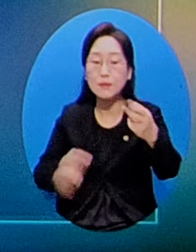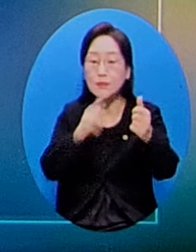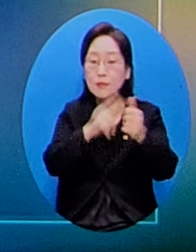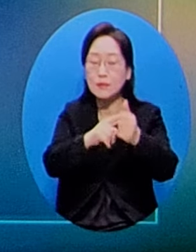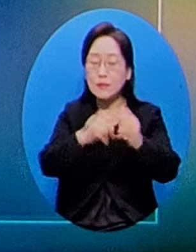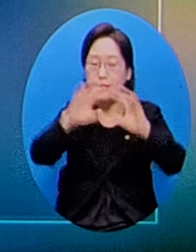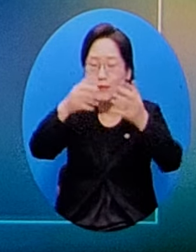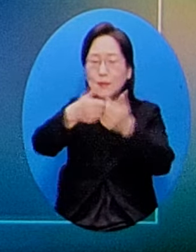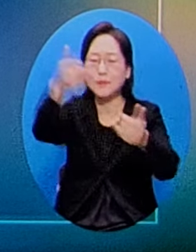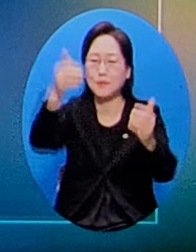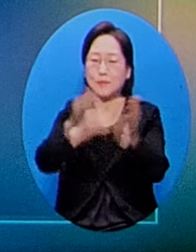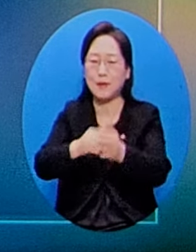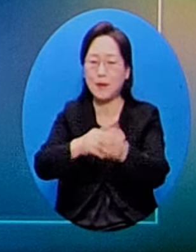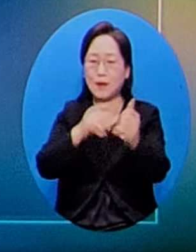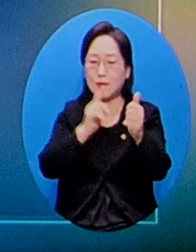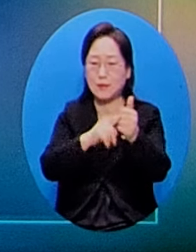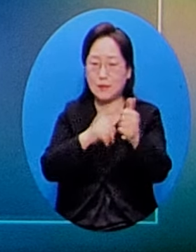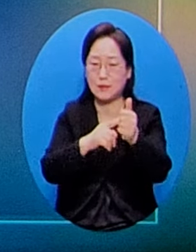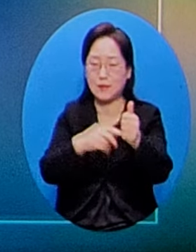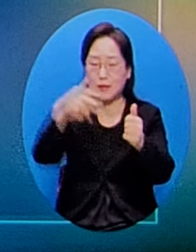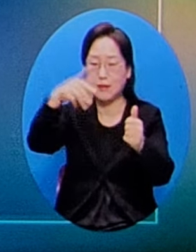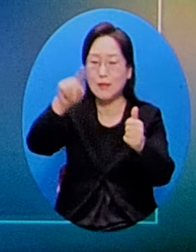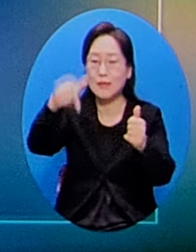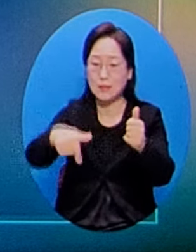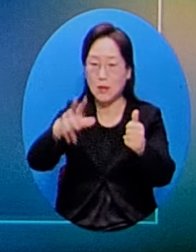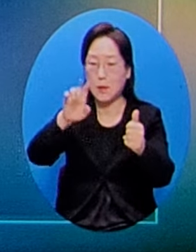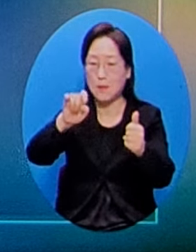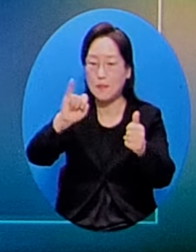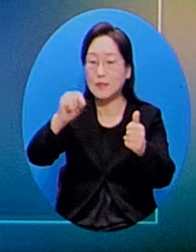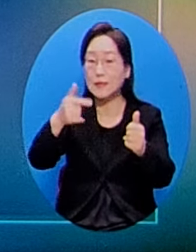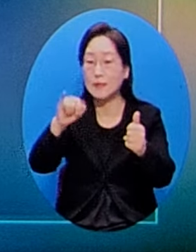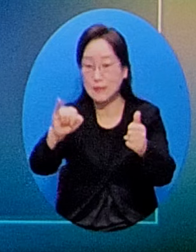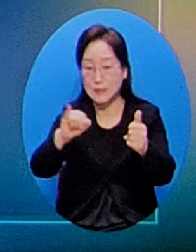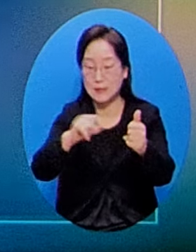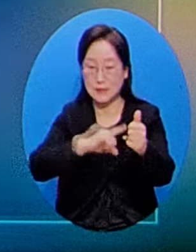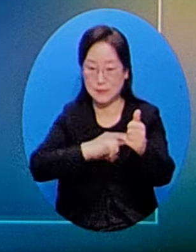일기로 샌프란시스코에서 생활 떠난 척핀이라고 하는 분입니다.